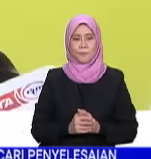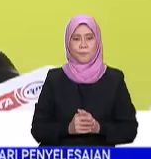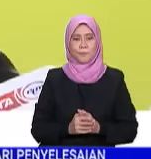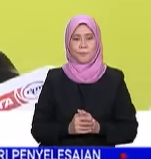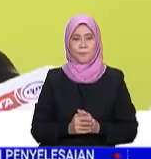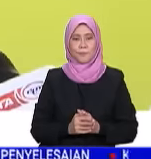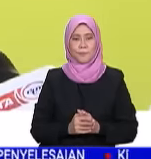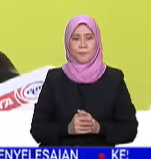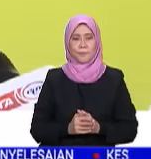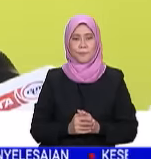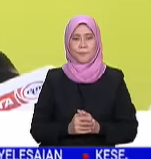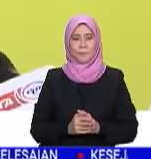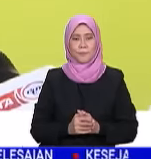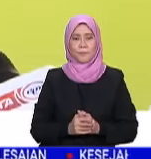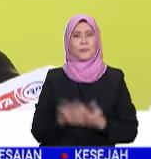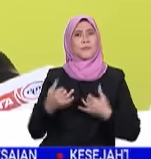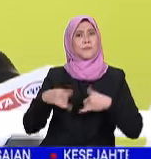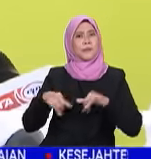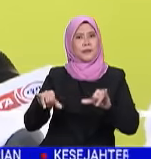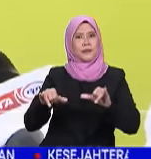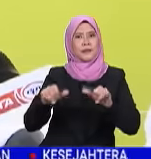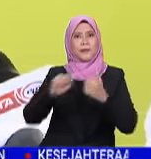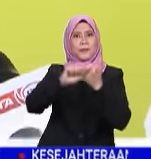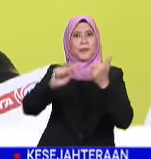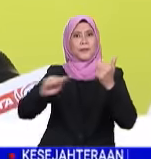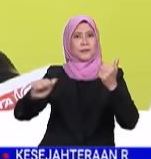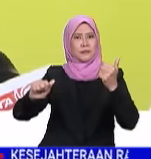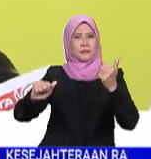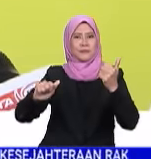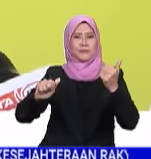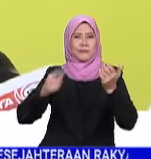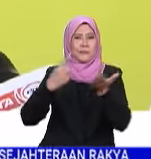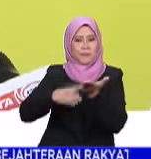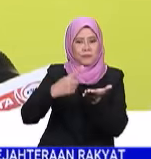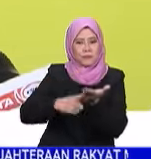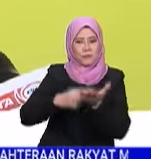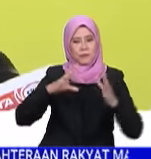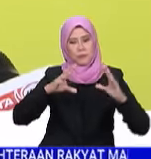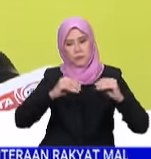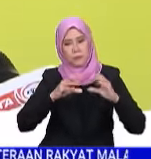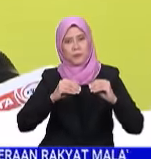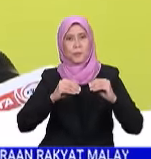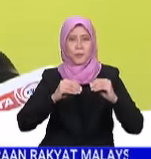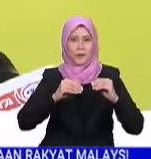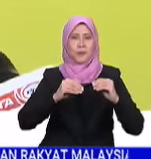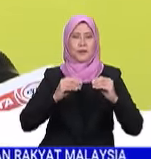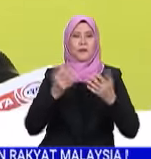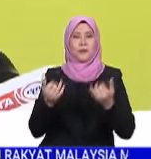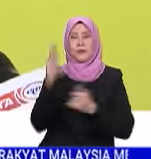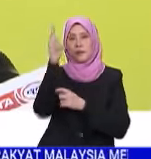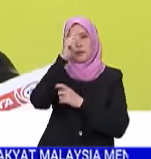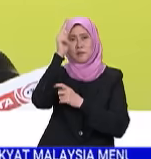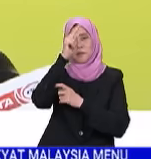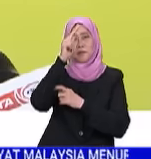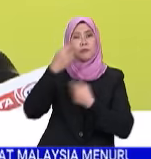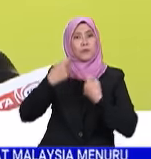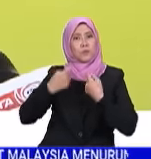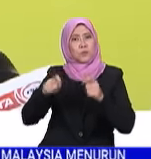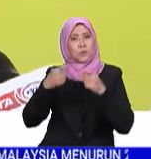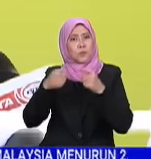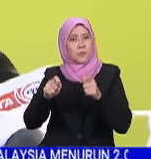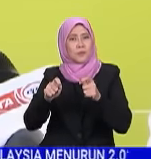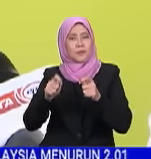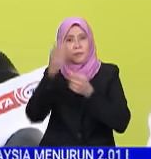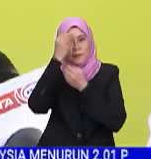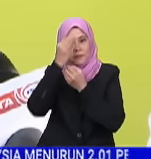berperingkat so kita masih lagi peringkat jawatankuasa untuk meneliti membincang bagaimana kita hendak kita Cuba kerajaanupaya untuk